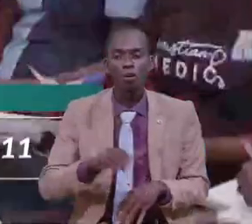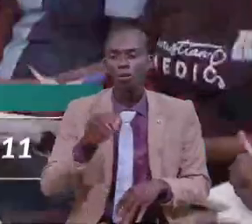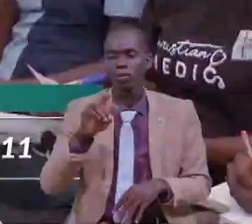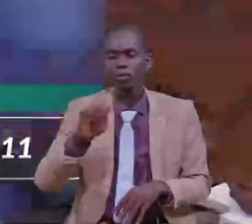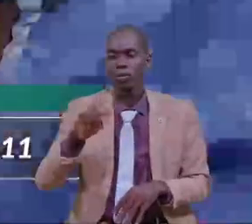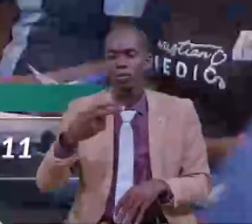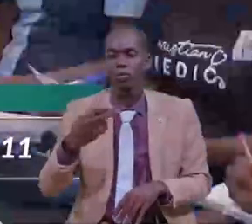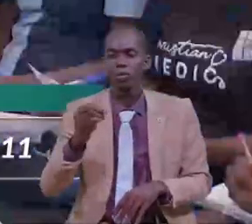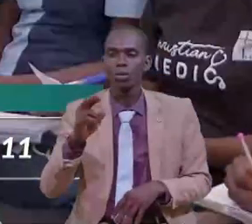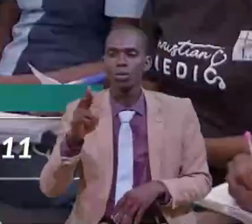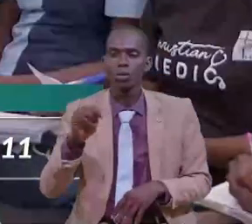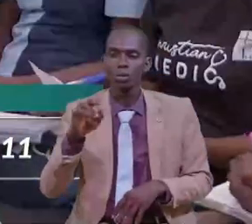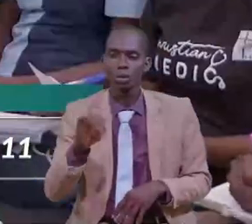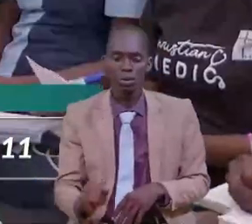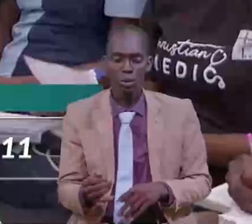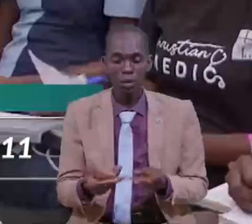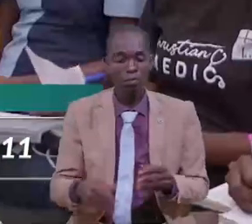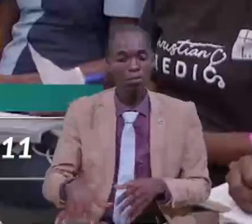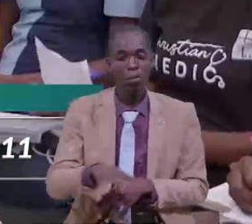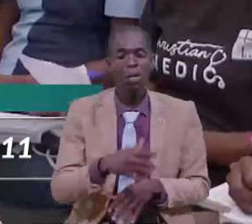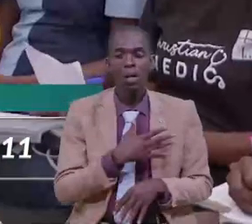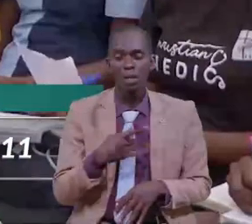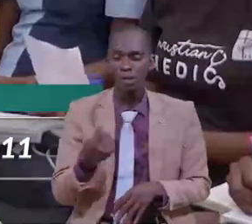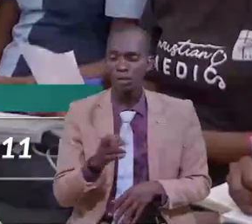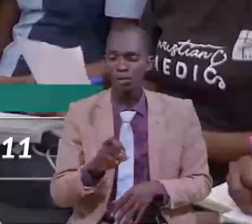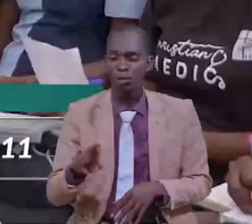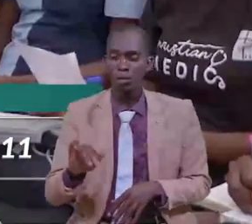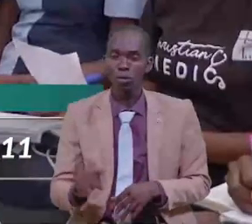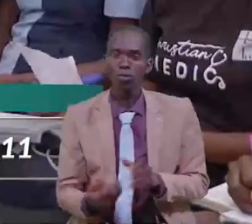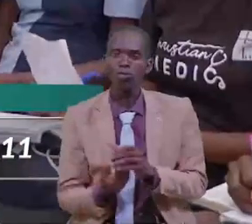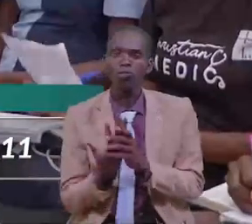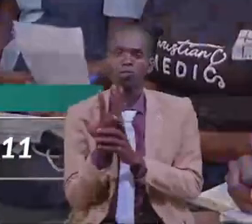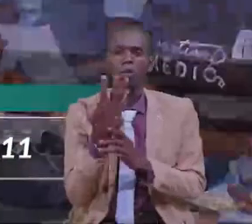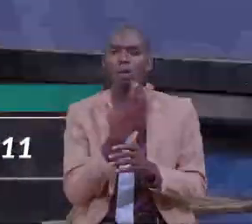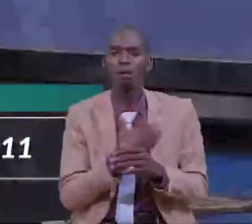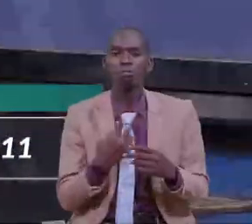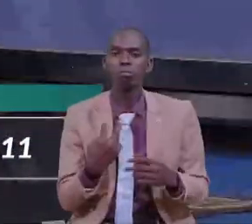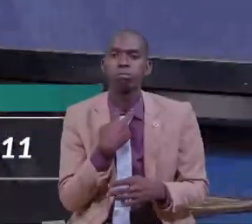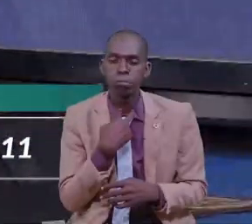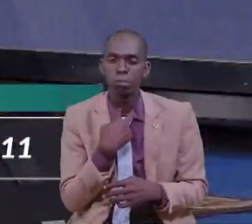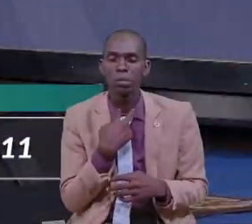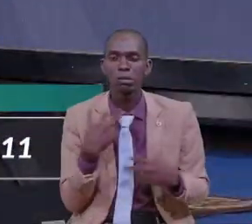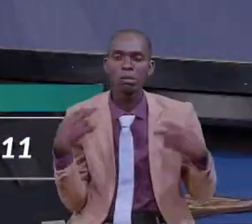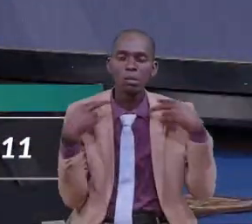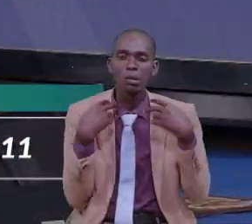terres d'épines. Les épines ont grandi et étouffé la semence. Et ils n'ont pas pu porter de fruits.